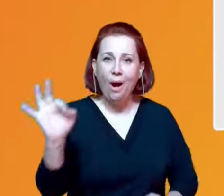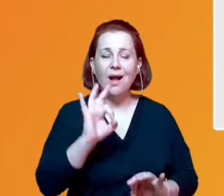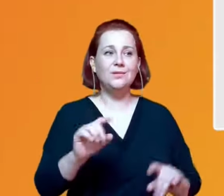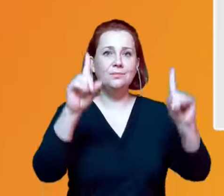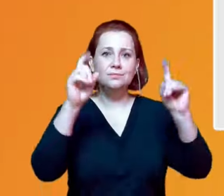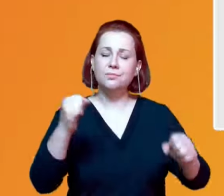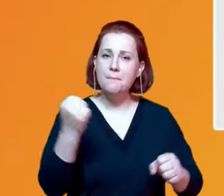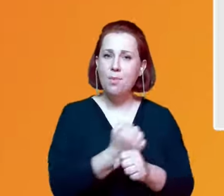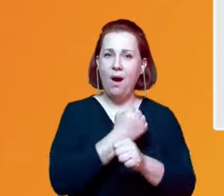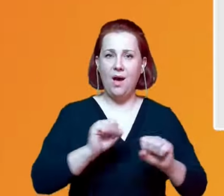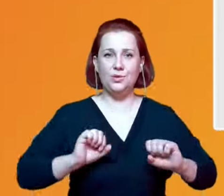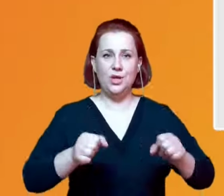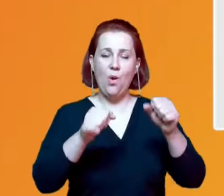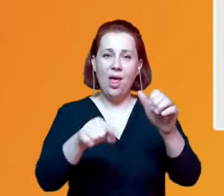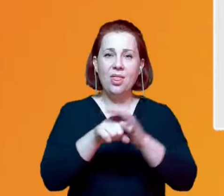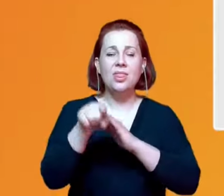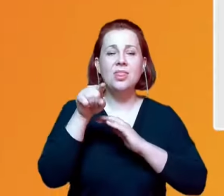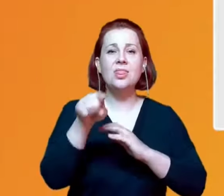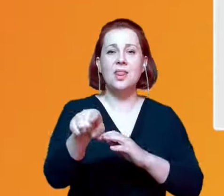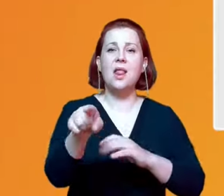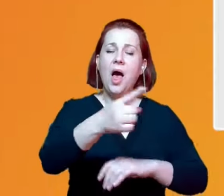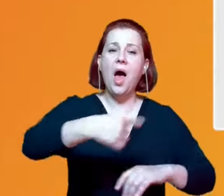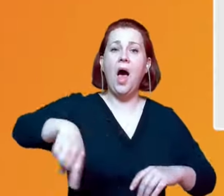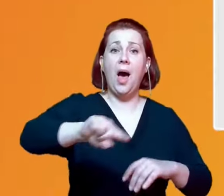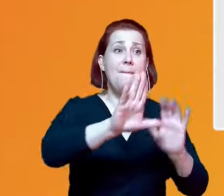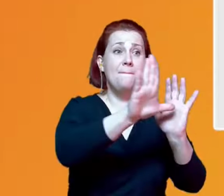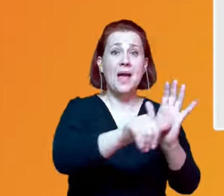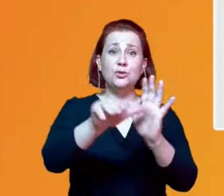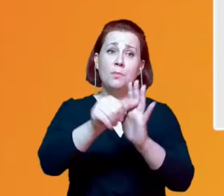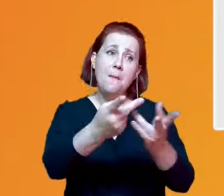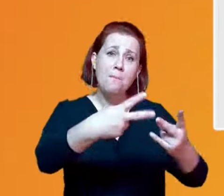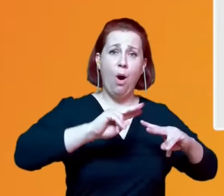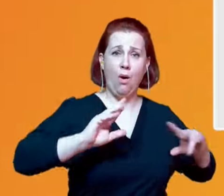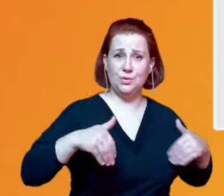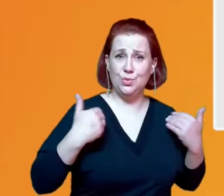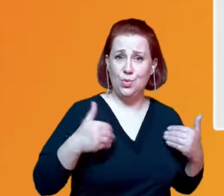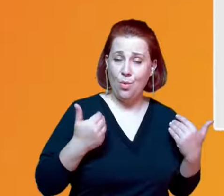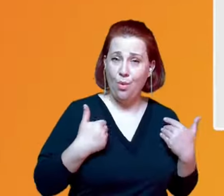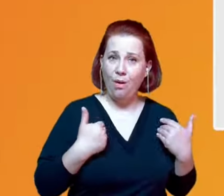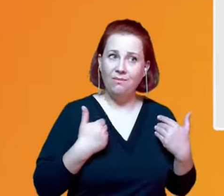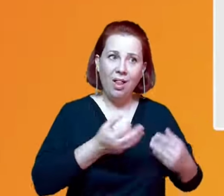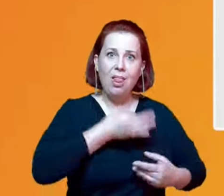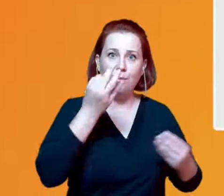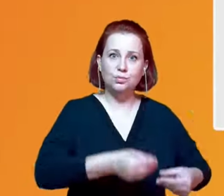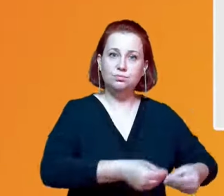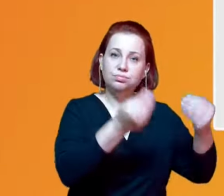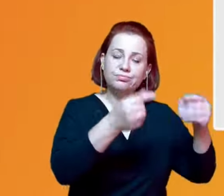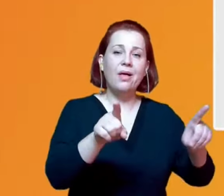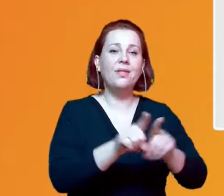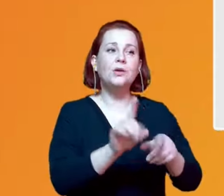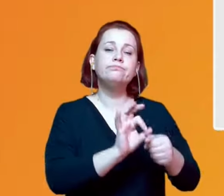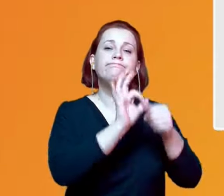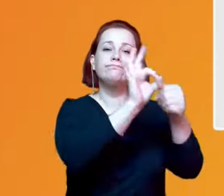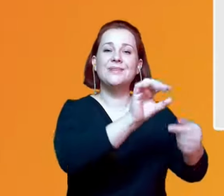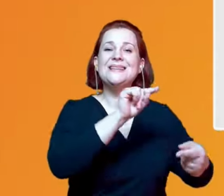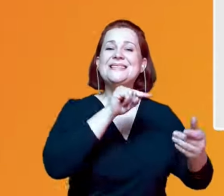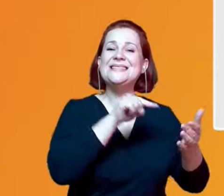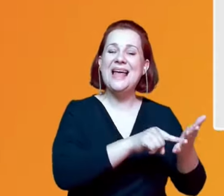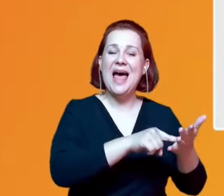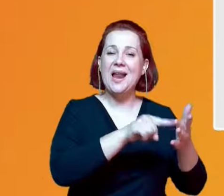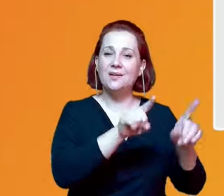poważnie działać na rzecz uzdrowienia naszych miast, ale również wdrażać cele zrównoważonego rozwoju